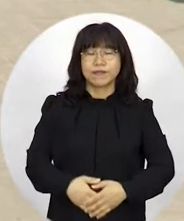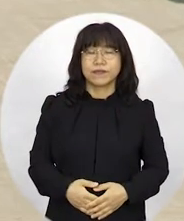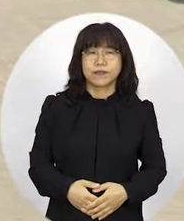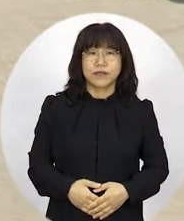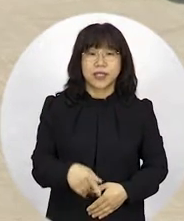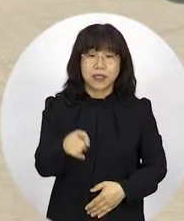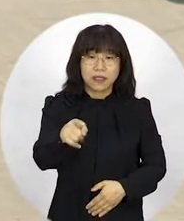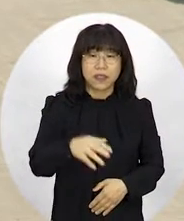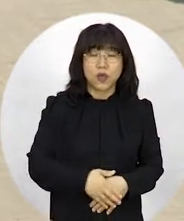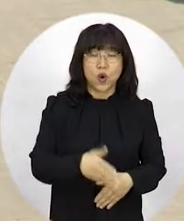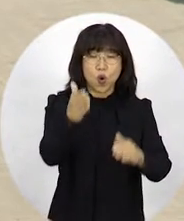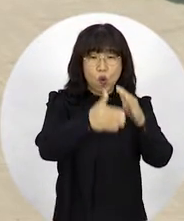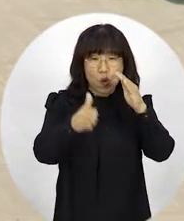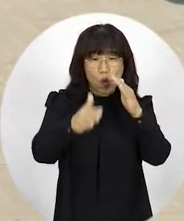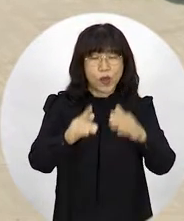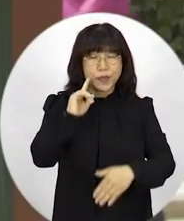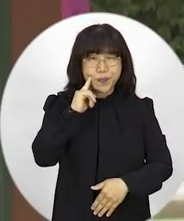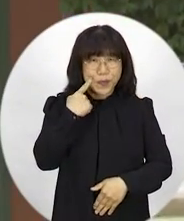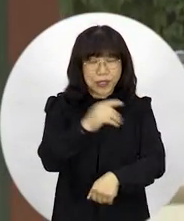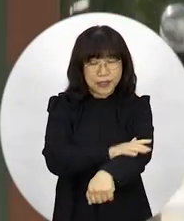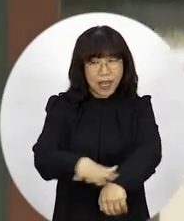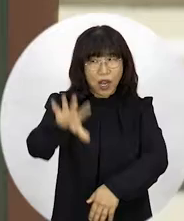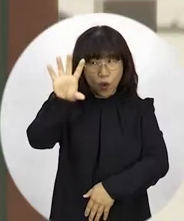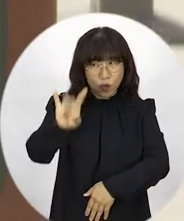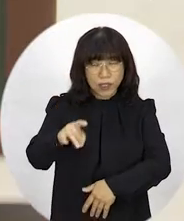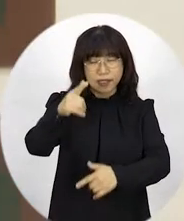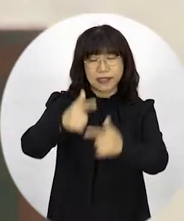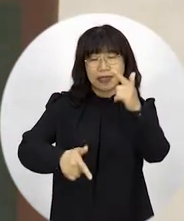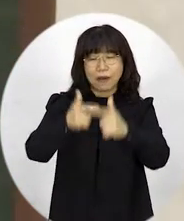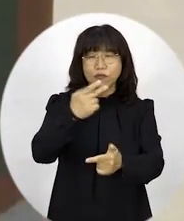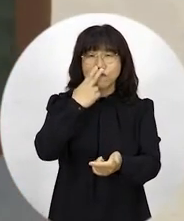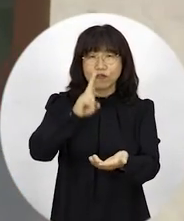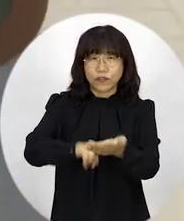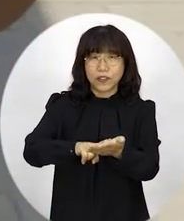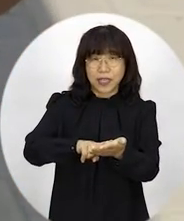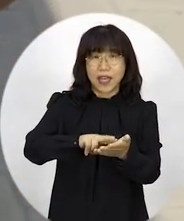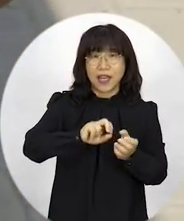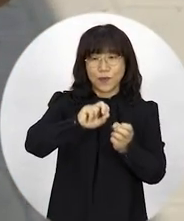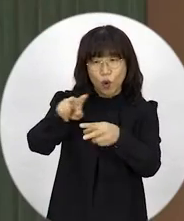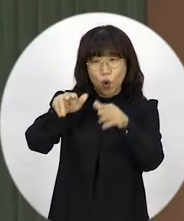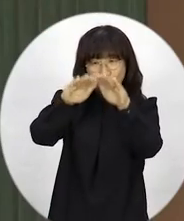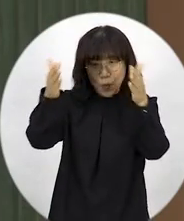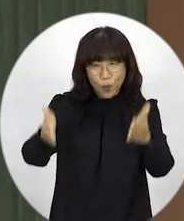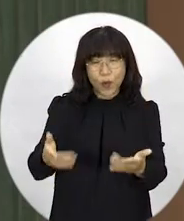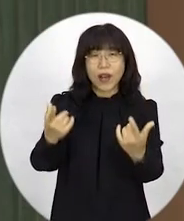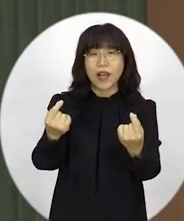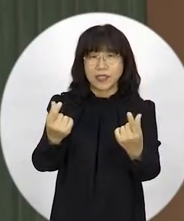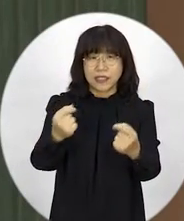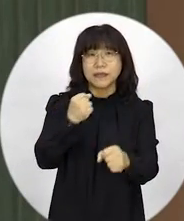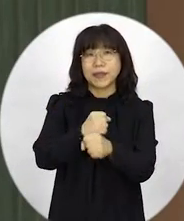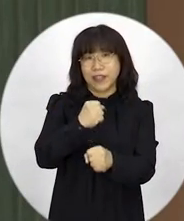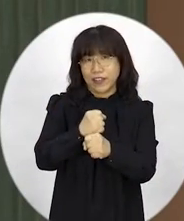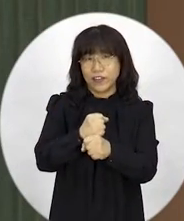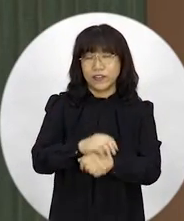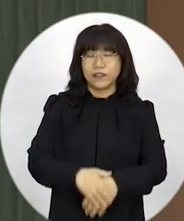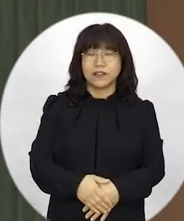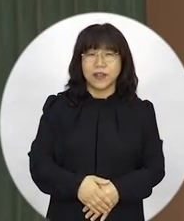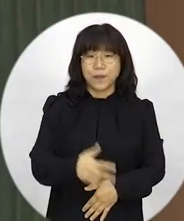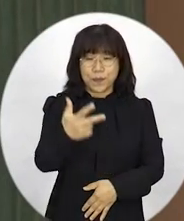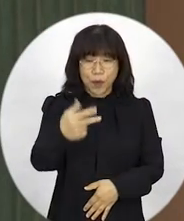설치된 배변봉투함은 공원과 잘 어울리는 목재 우체통 모양으로 내부에 일회용 배변봉투가 비치되어